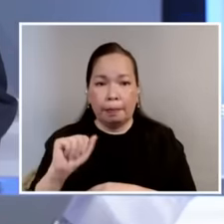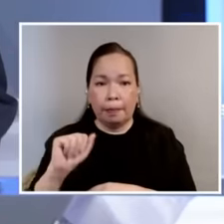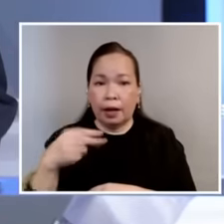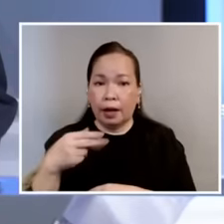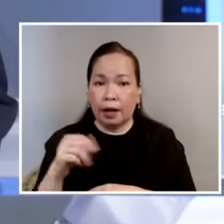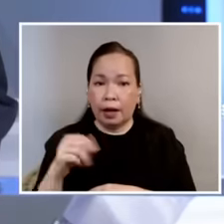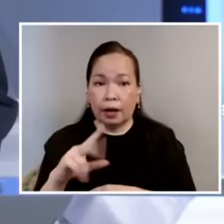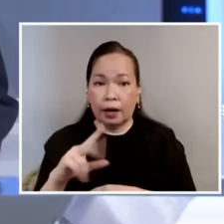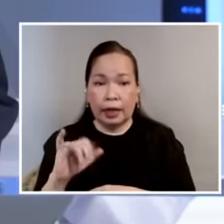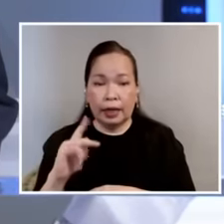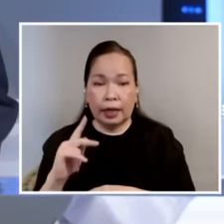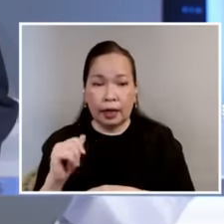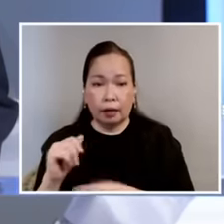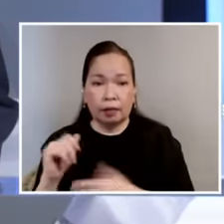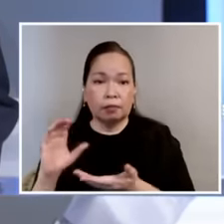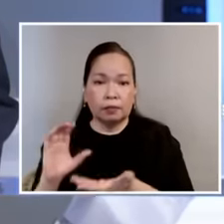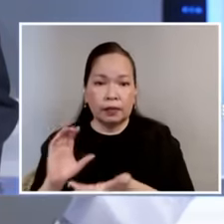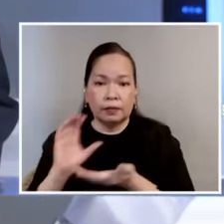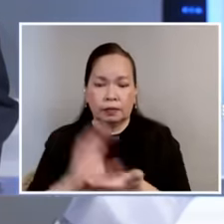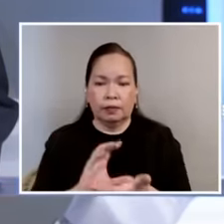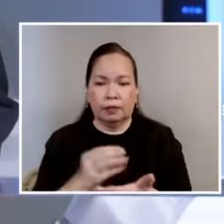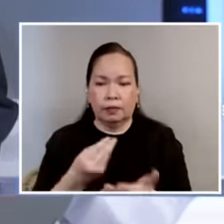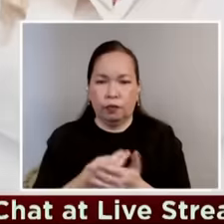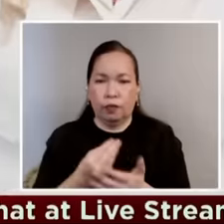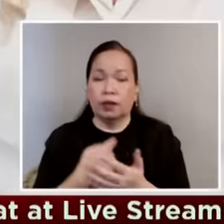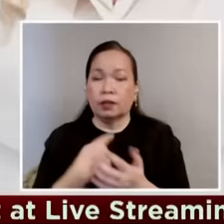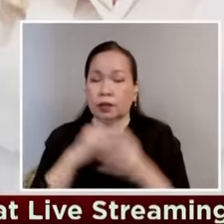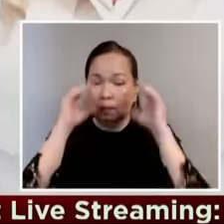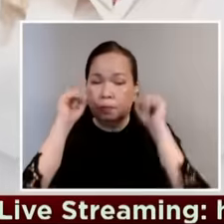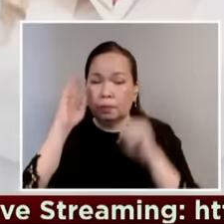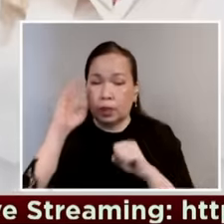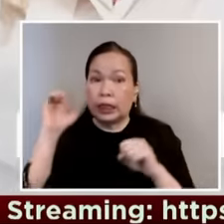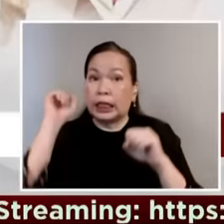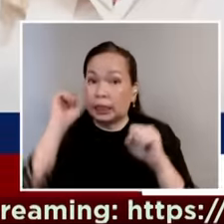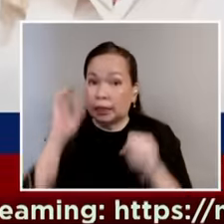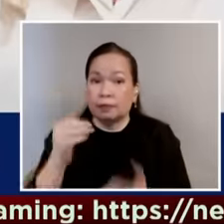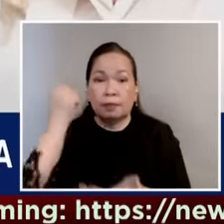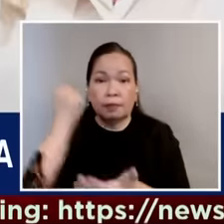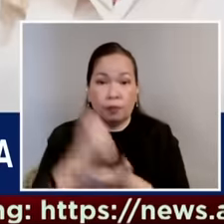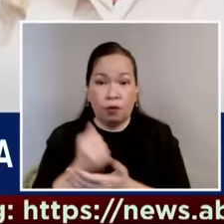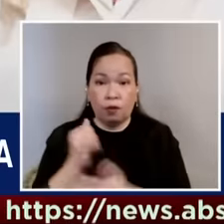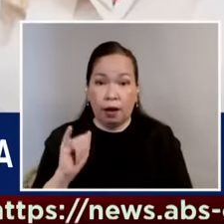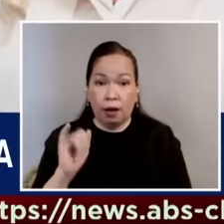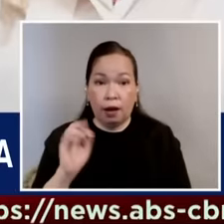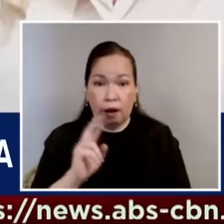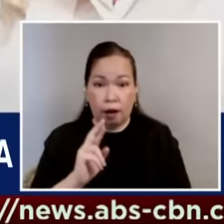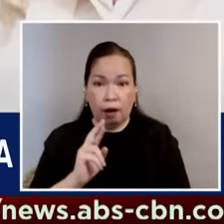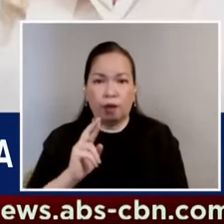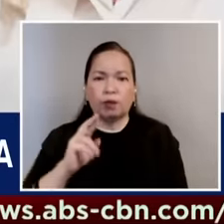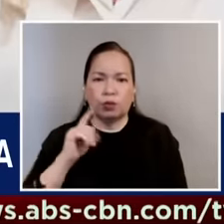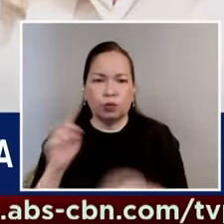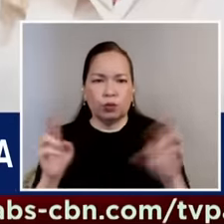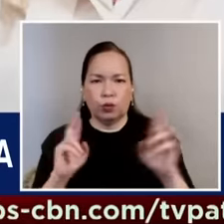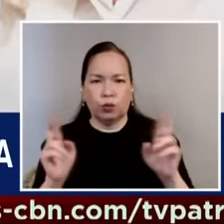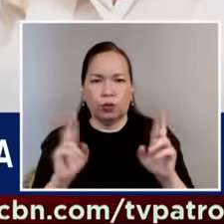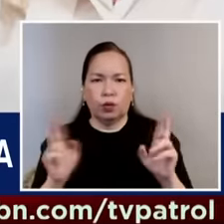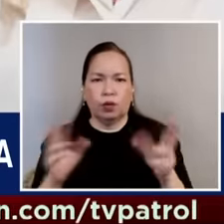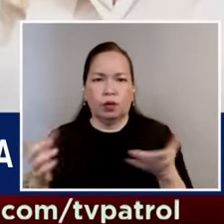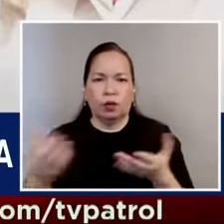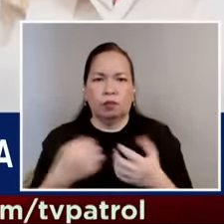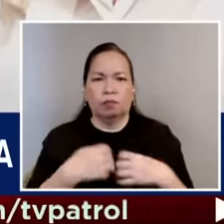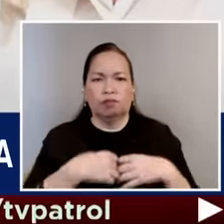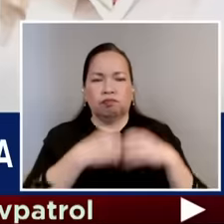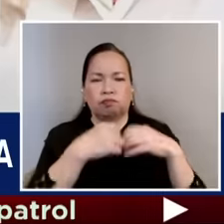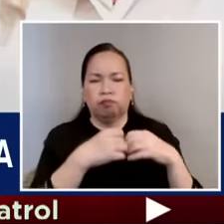Ferdinand Marcos Jr., oras na maaprobahan ang IRR, agad na bubuin ang corporate